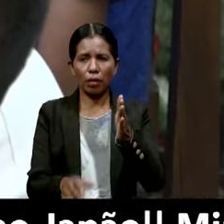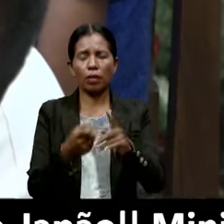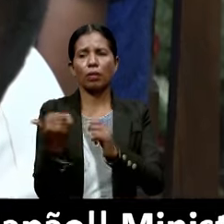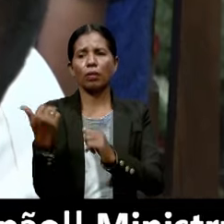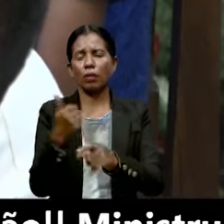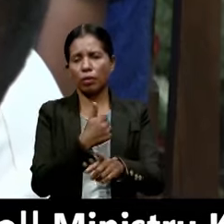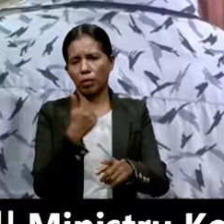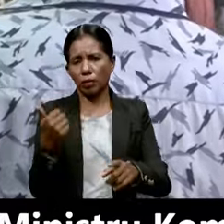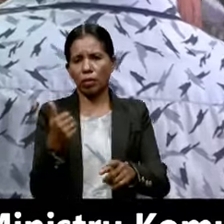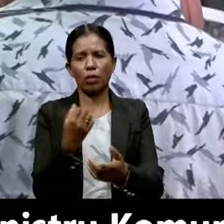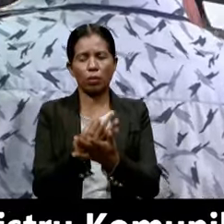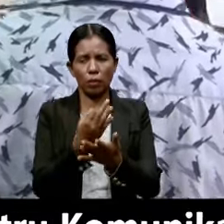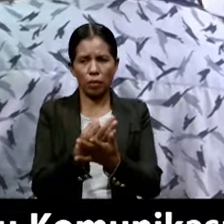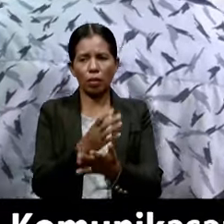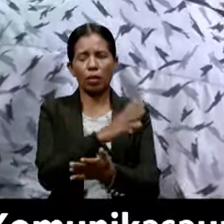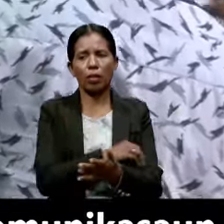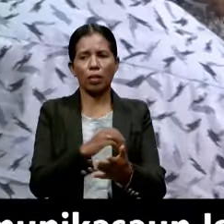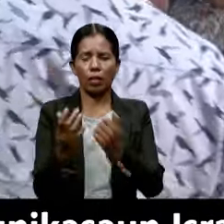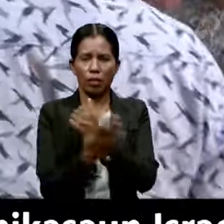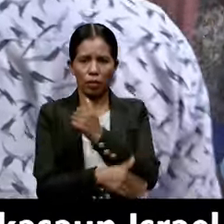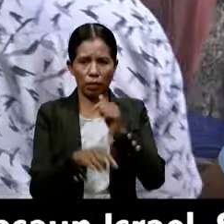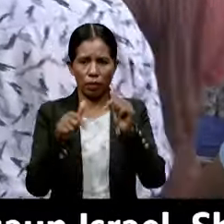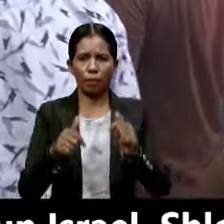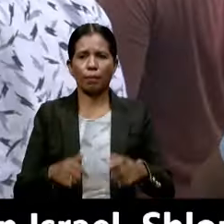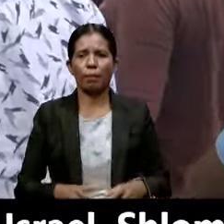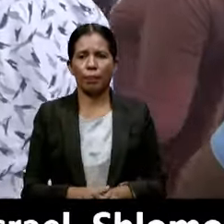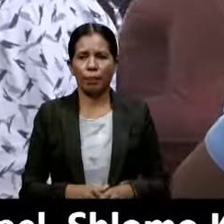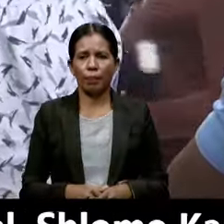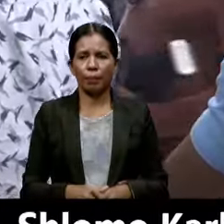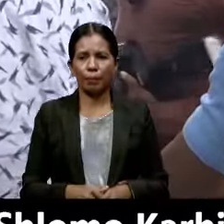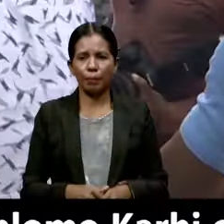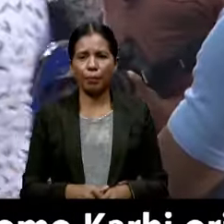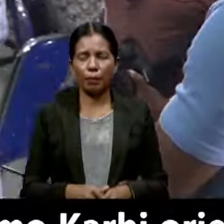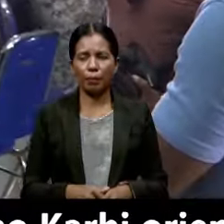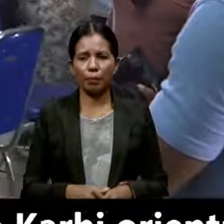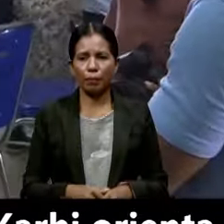nune orsamentu bele sirkula deit irailaran. Agustino da Costa, Tito Silva, GMN.